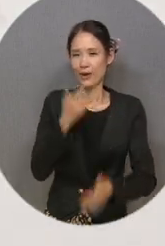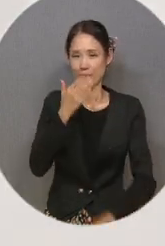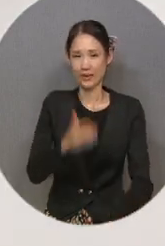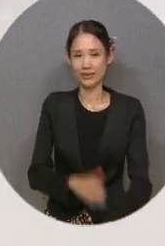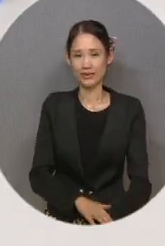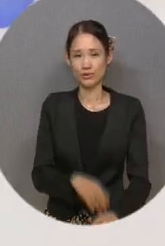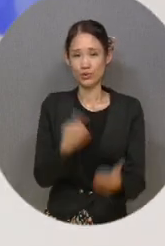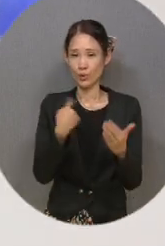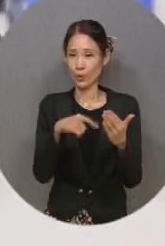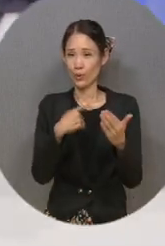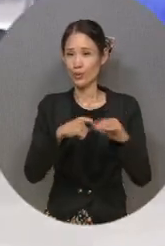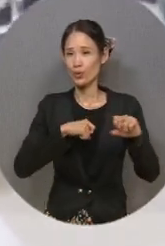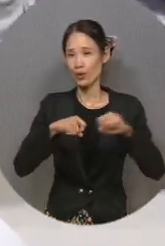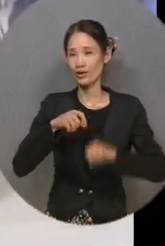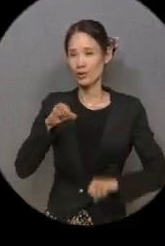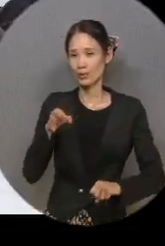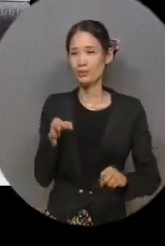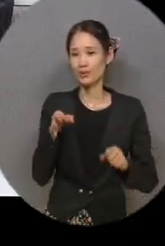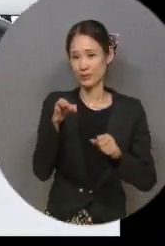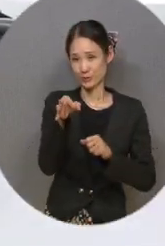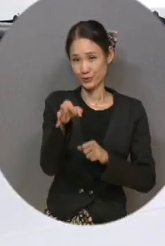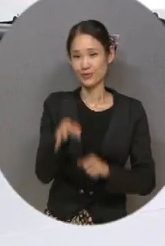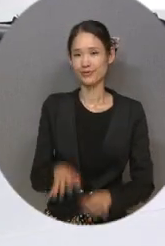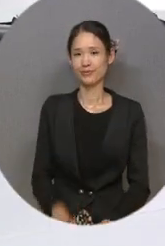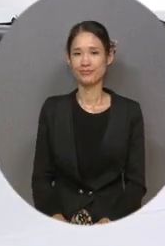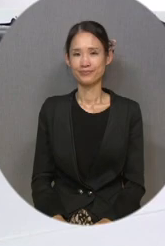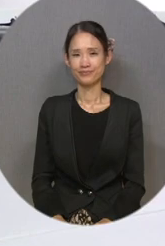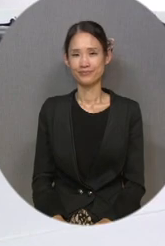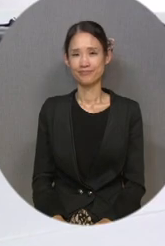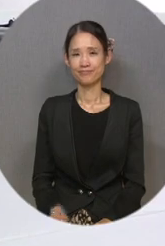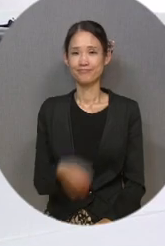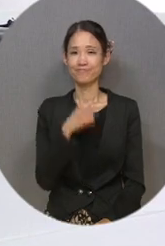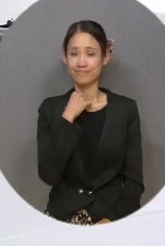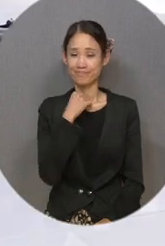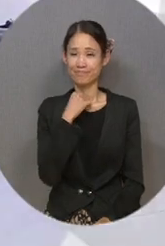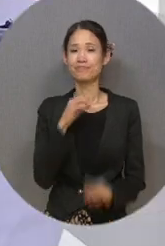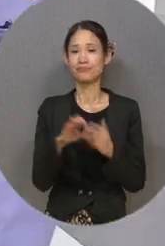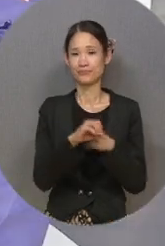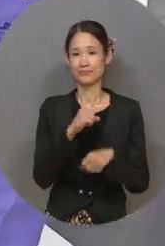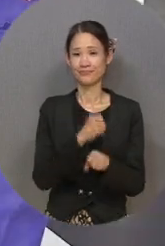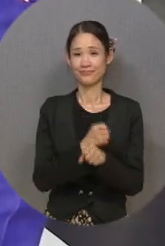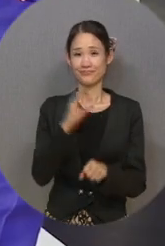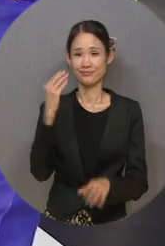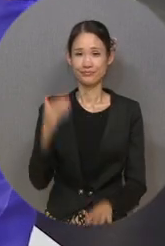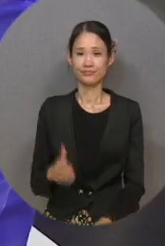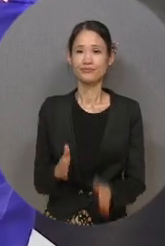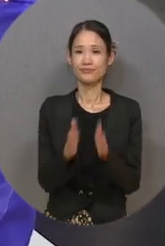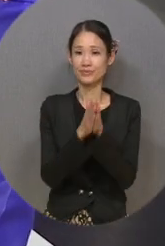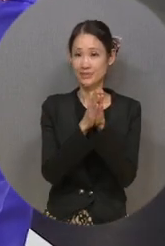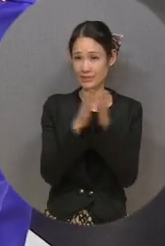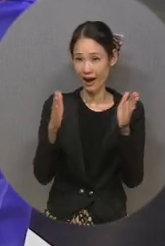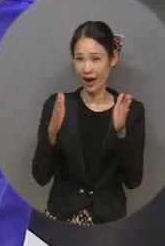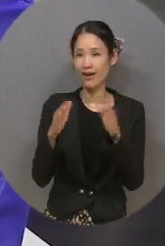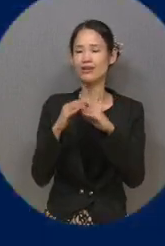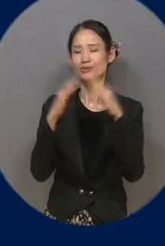소정의 교육활동비도 지급합니다. 하고 싶으면 해야죠. 시작이 전부